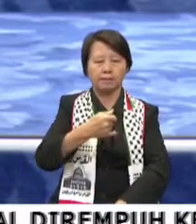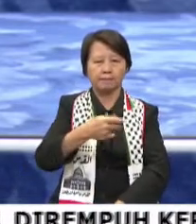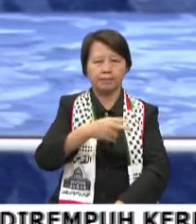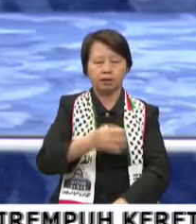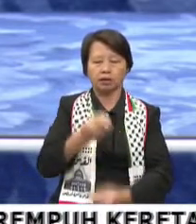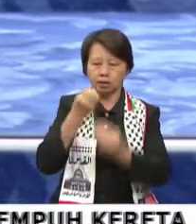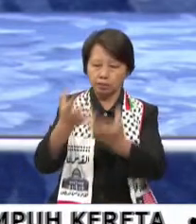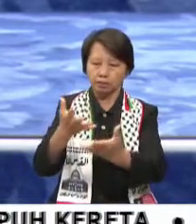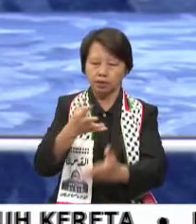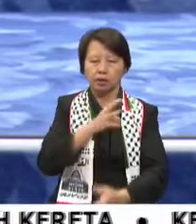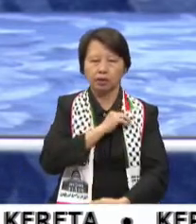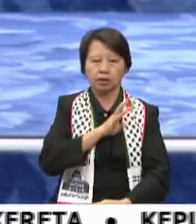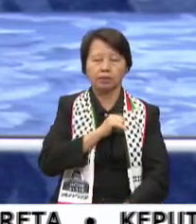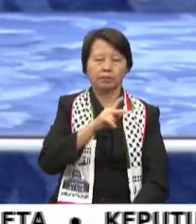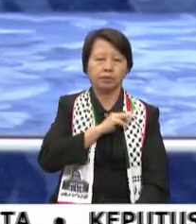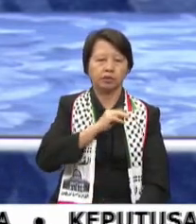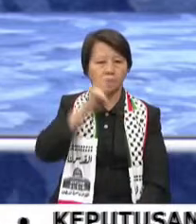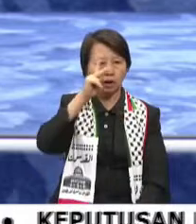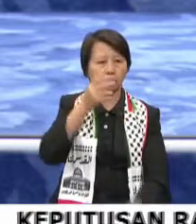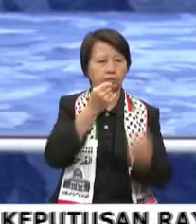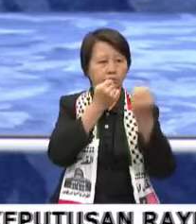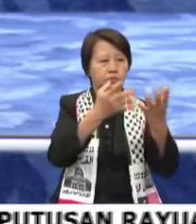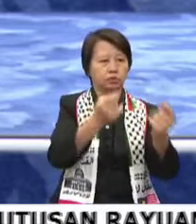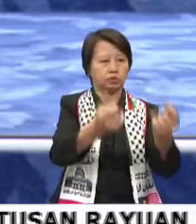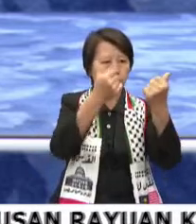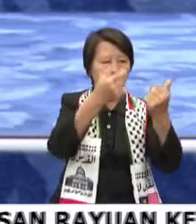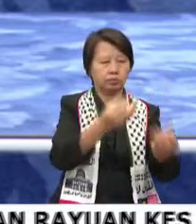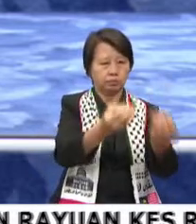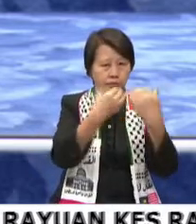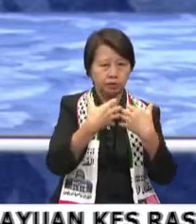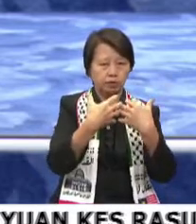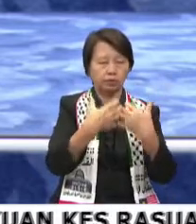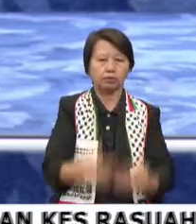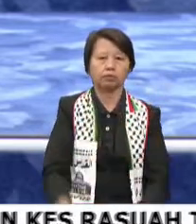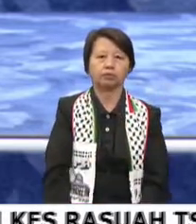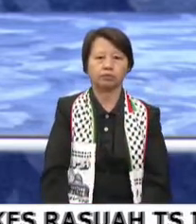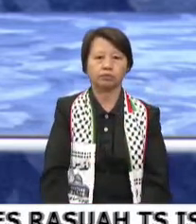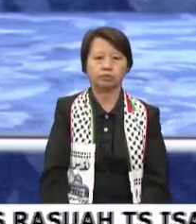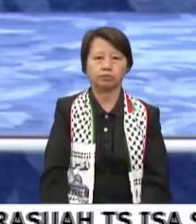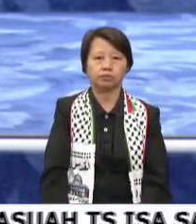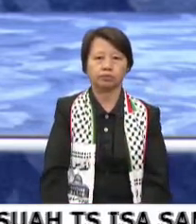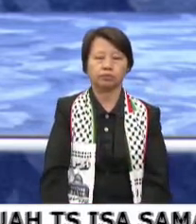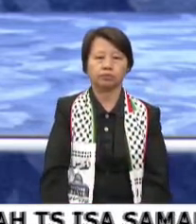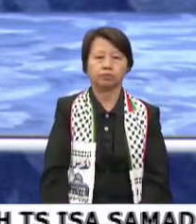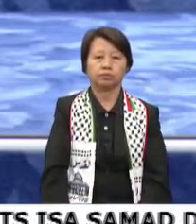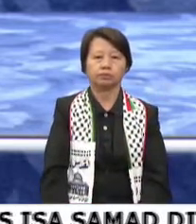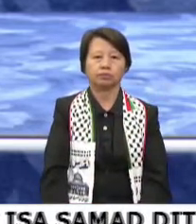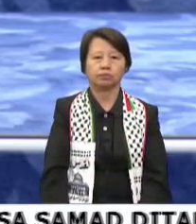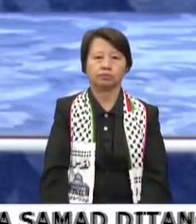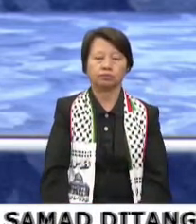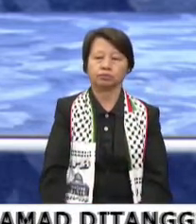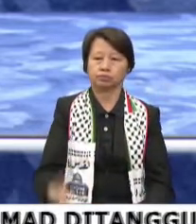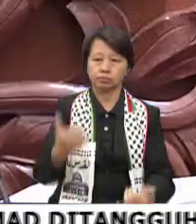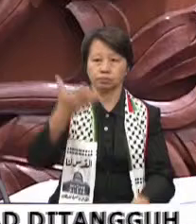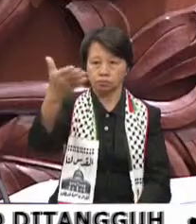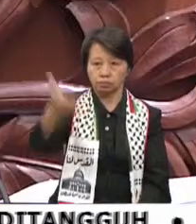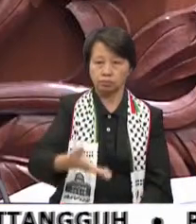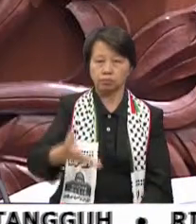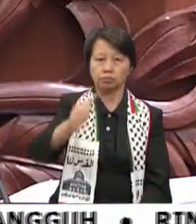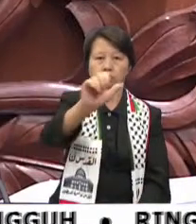makaklumkan kepada Menteri besar Kelantan segera supaya dia diberitahu saya jemput